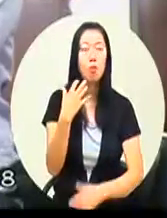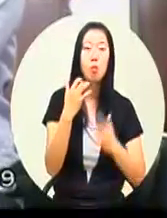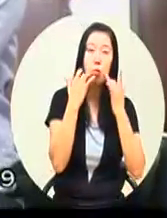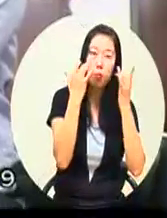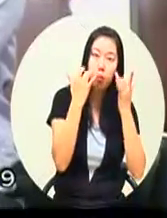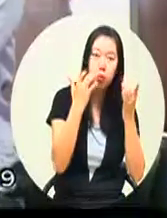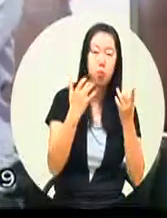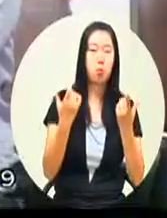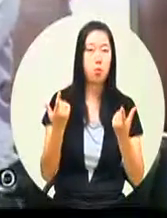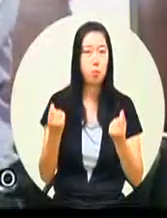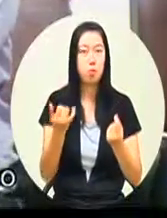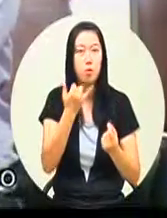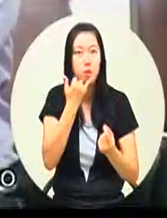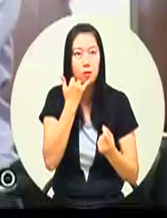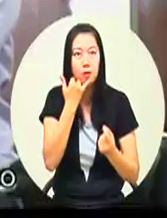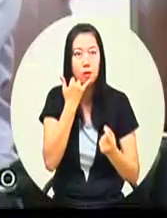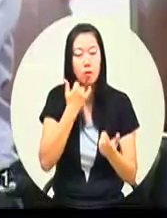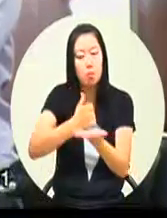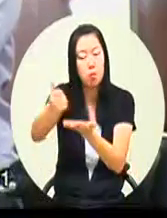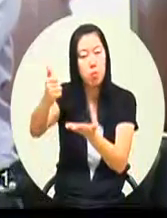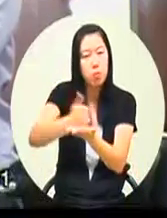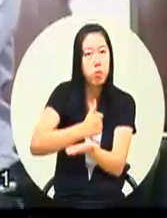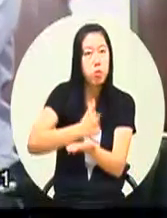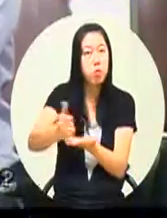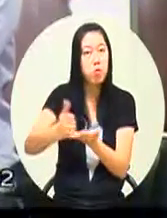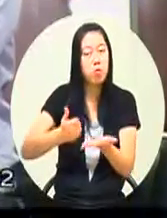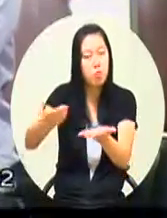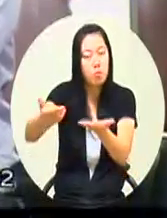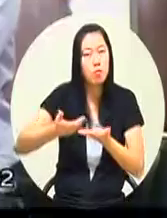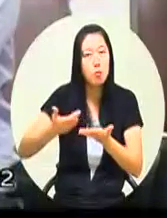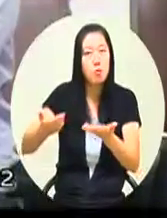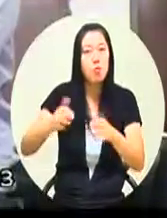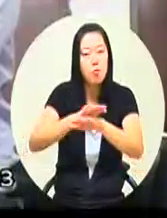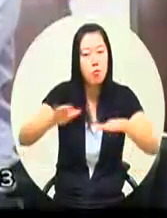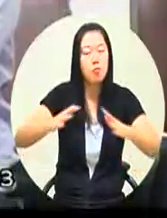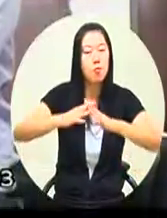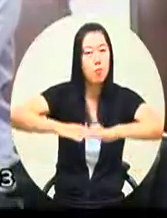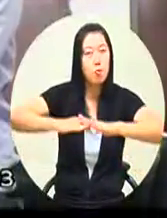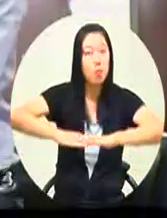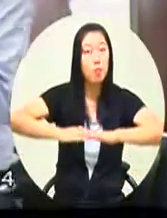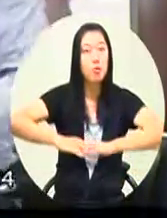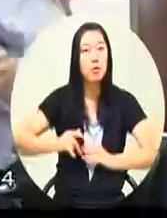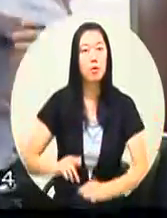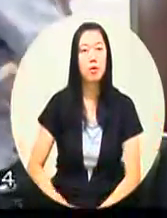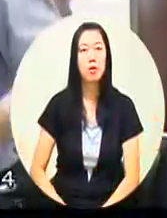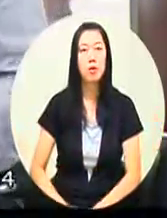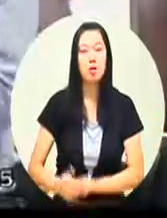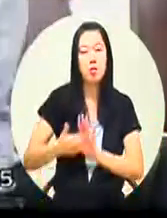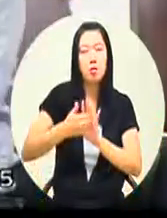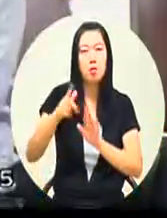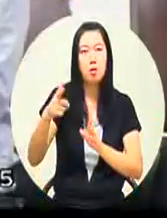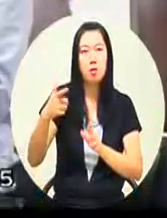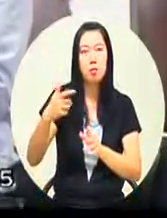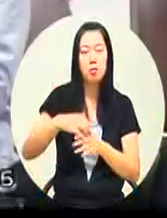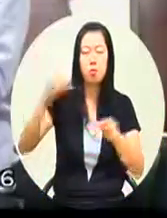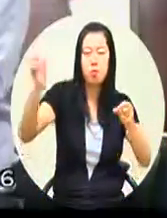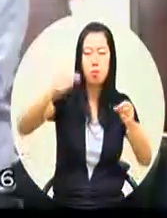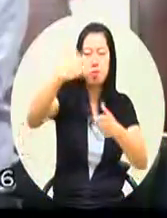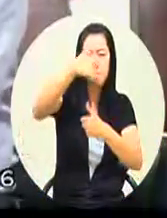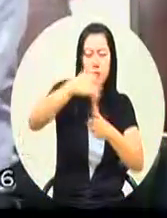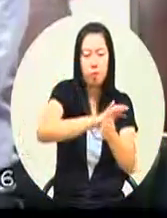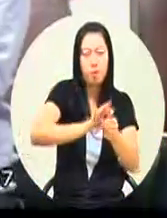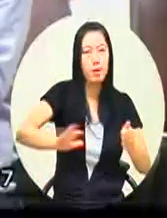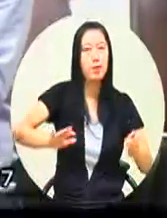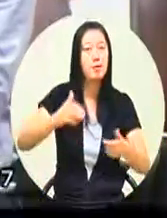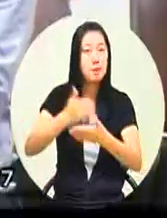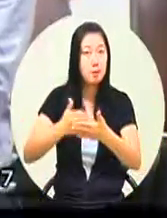菜也好。能够供给量能够维持一个稳定，不受减少，受到所谓自然灾害的减少，那这里